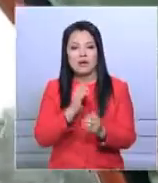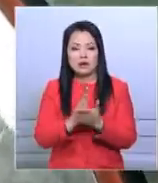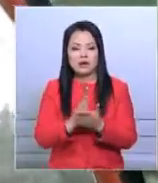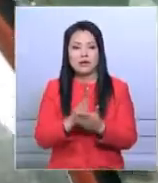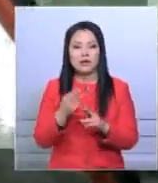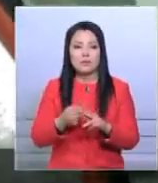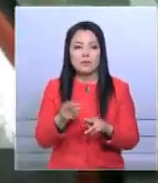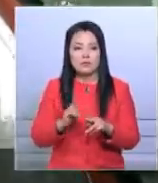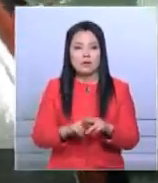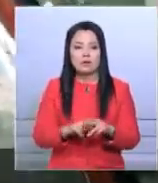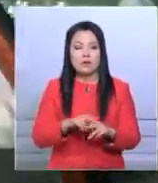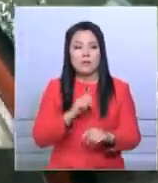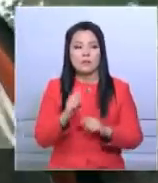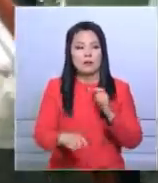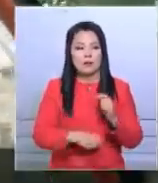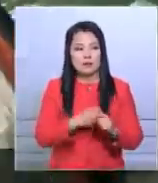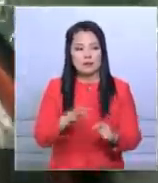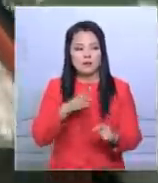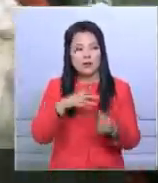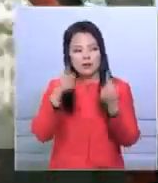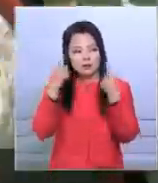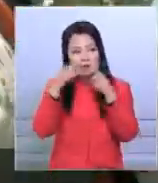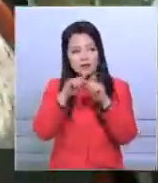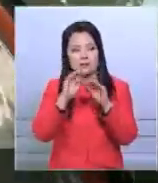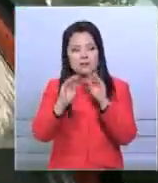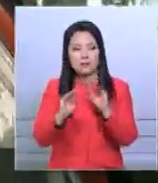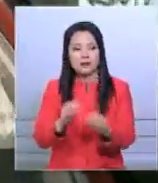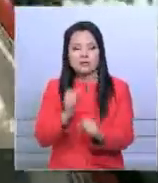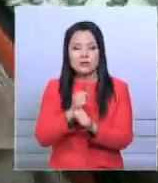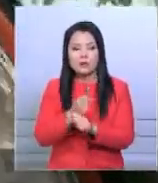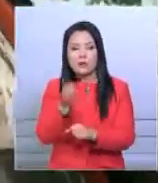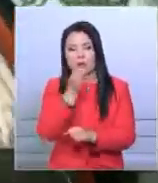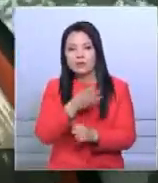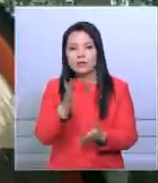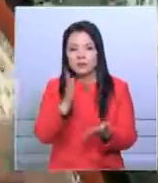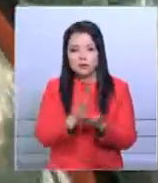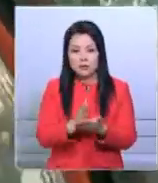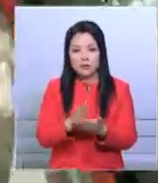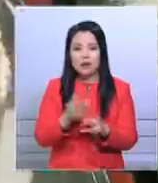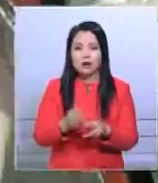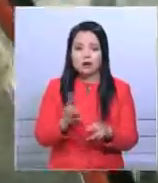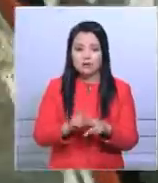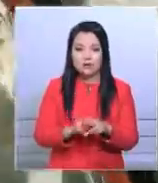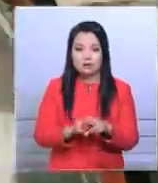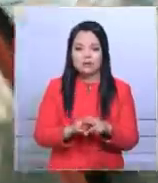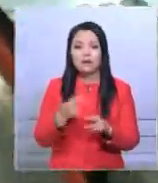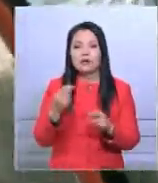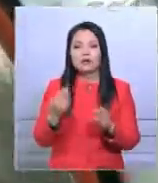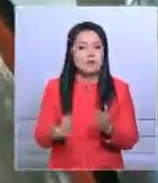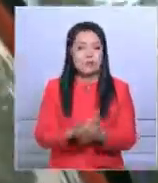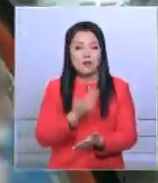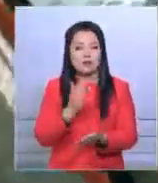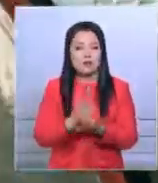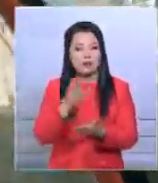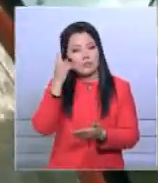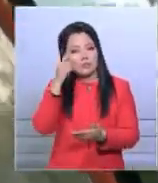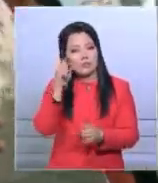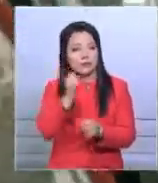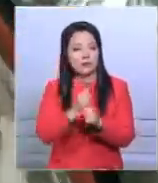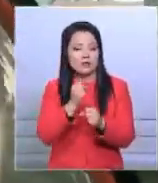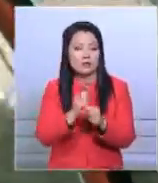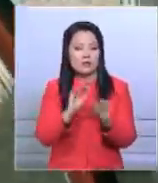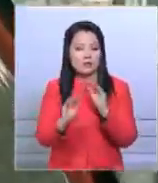машиналар істеп қалдық, бірақ оны мында технологиясын жақсы істеп қойдық. Даха жаңадан істесек даха жақсыдан